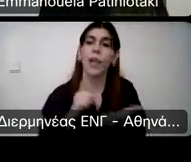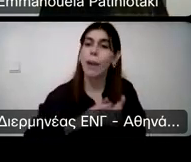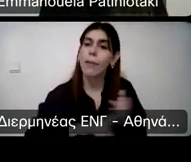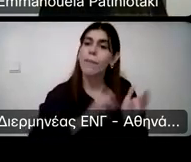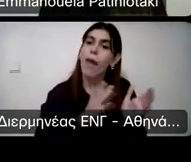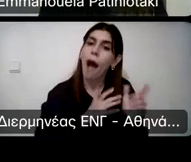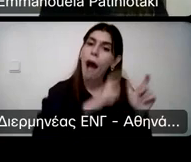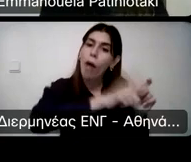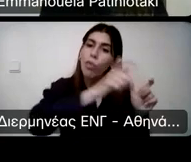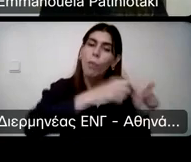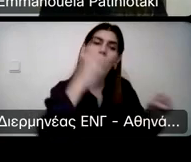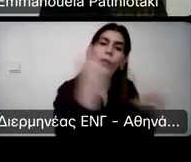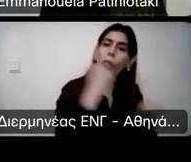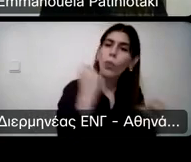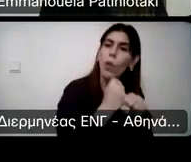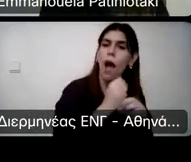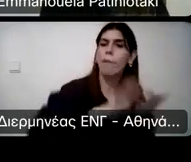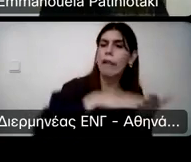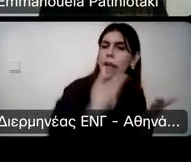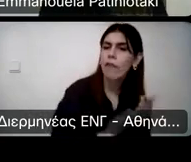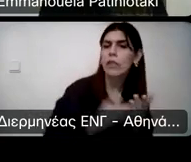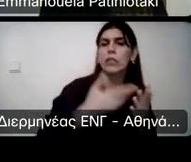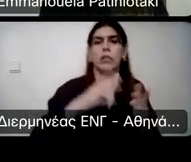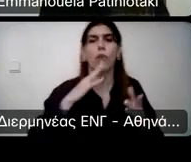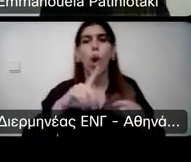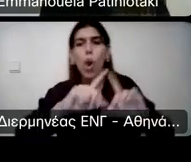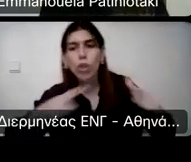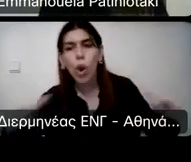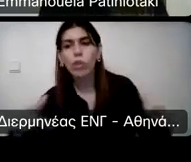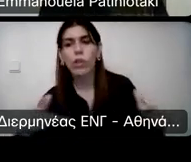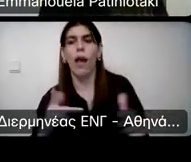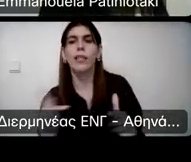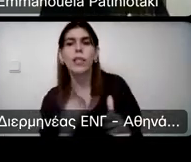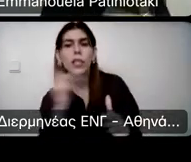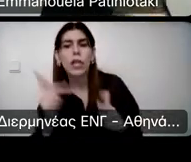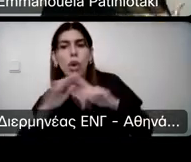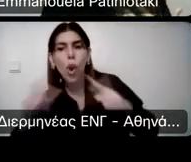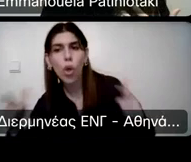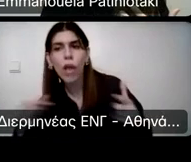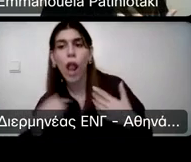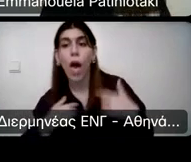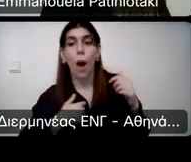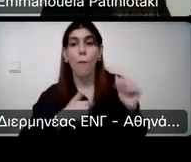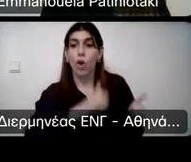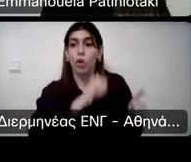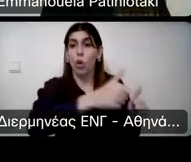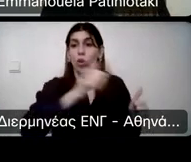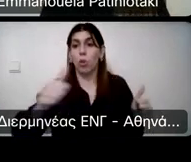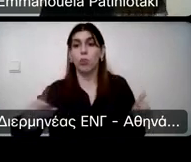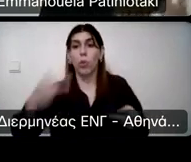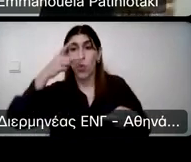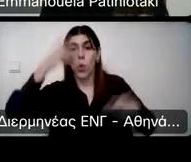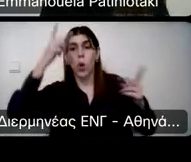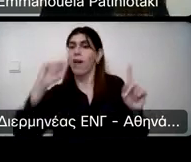της μετάφρασης, οι άνθρωποι της γλωσσολογίας, οι κοινωνιολόγοι, αλλά όχι μόνοι τους και όχι γενικευμένα, πάντα σε